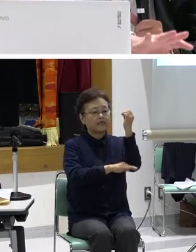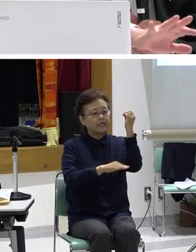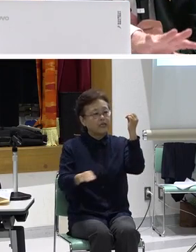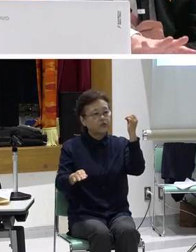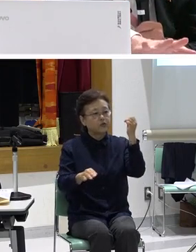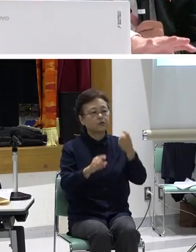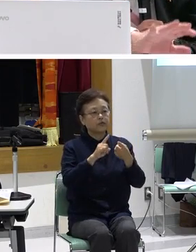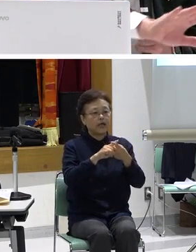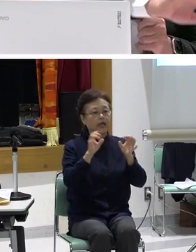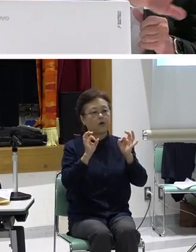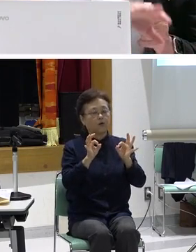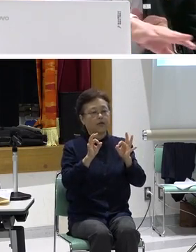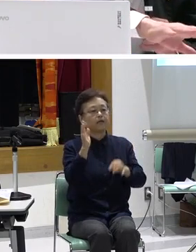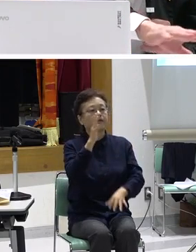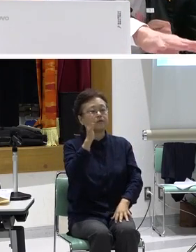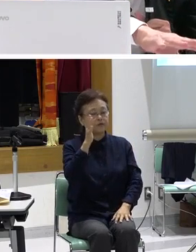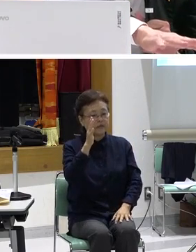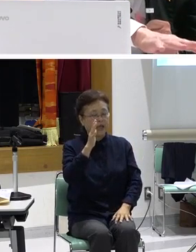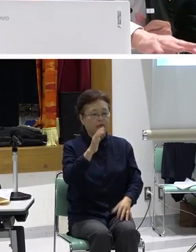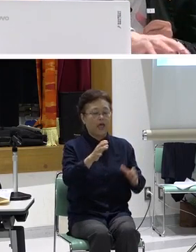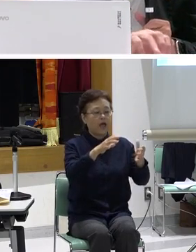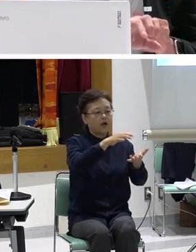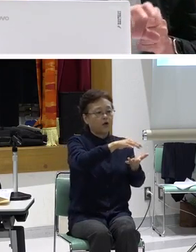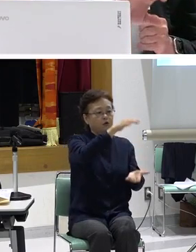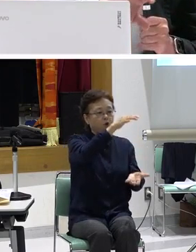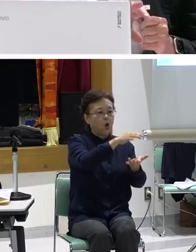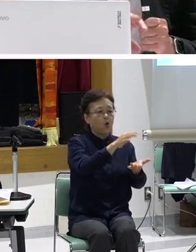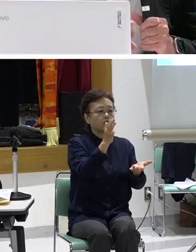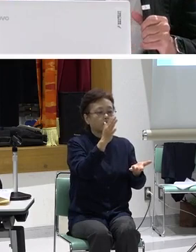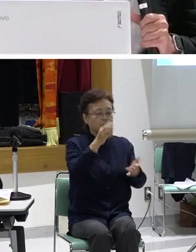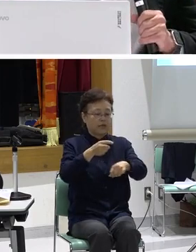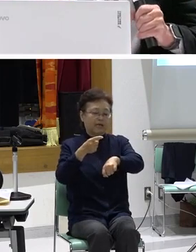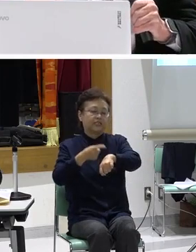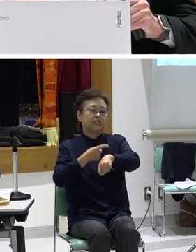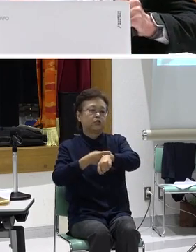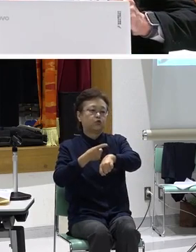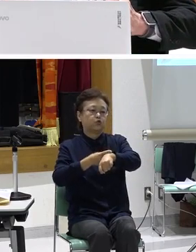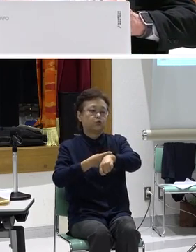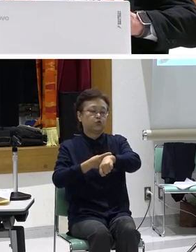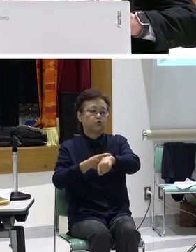たらそれでいいだろうっていう量の問題ではなくて、質といいますかね、